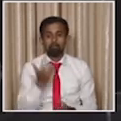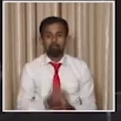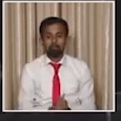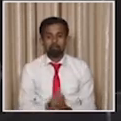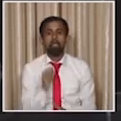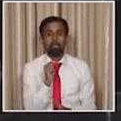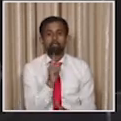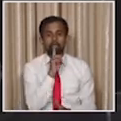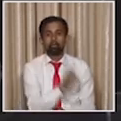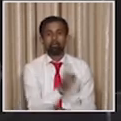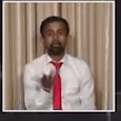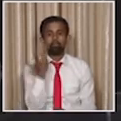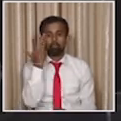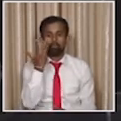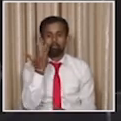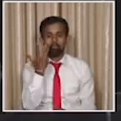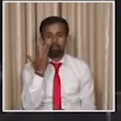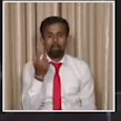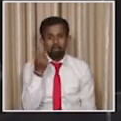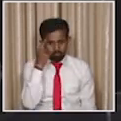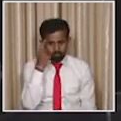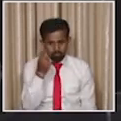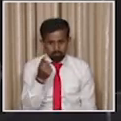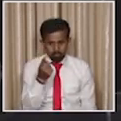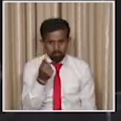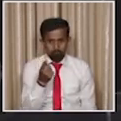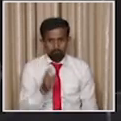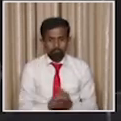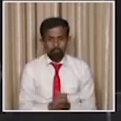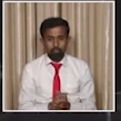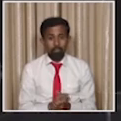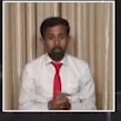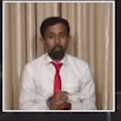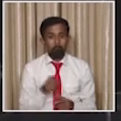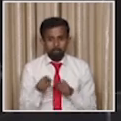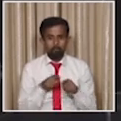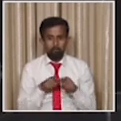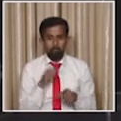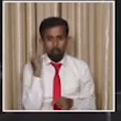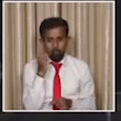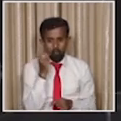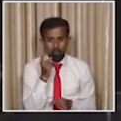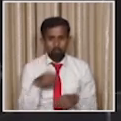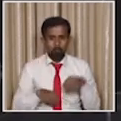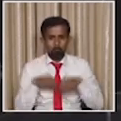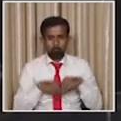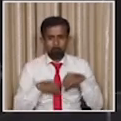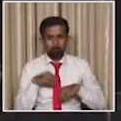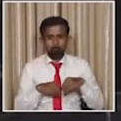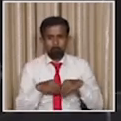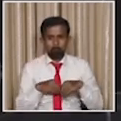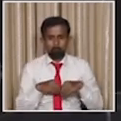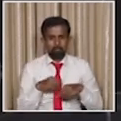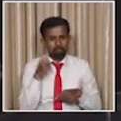ඇයි කිව්වේ නැත්තේ? ඒක දැනගෙන හිටියනේ අවසන් කරන්න. ඉතින් මම හිතන්නේ මේ වැනි දේවල් හොයන්න මේ දේශපාලන වාතාවරණයෙන්